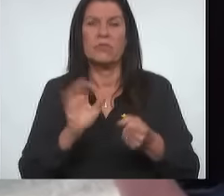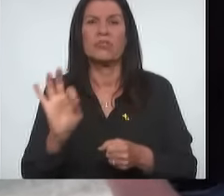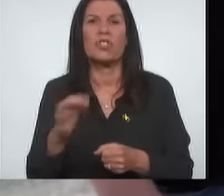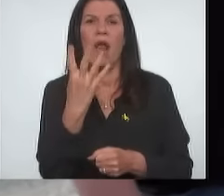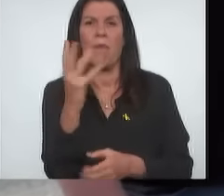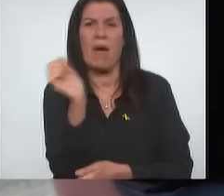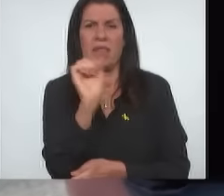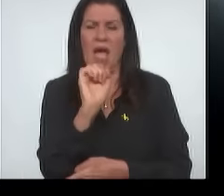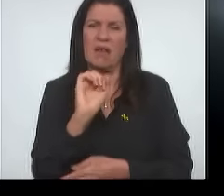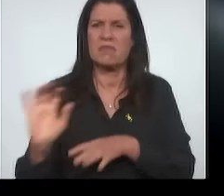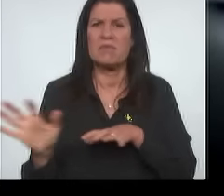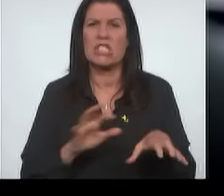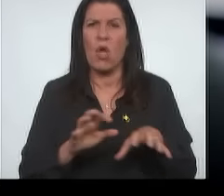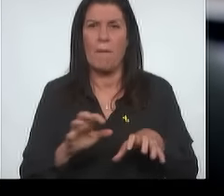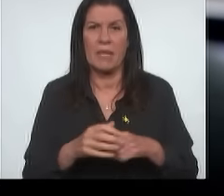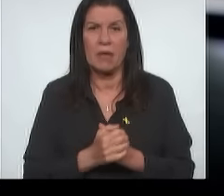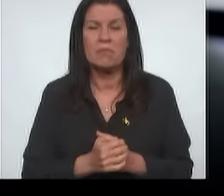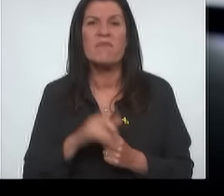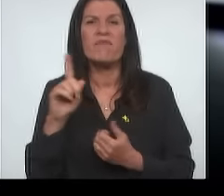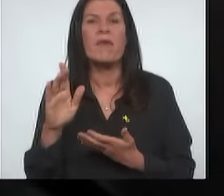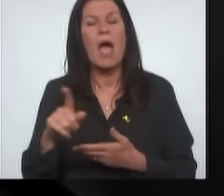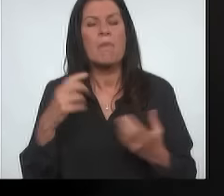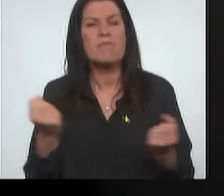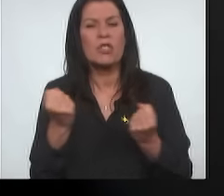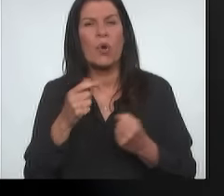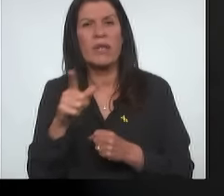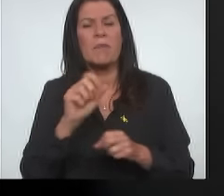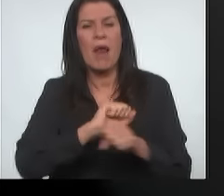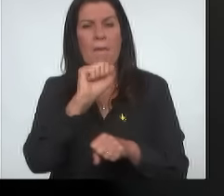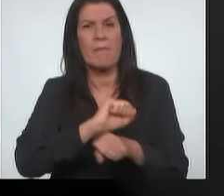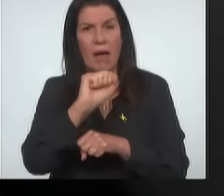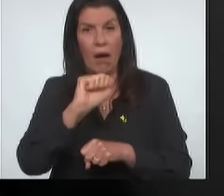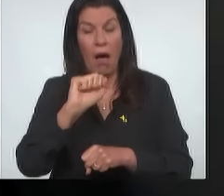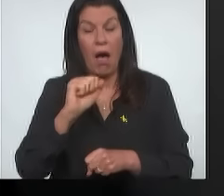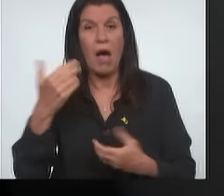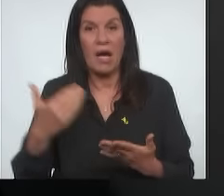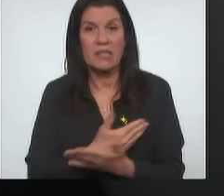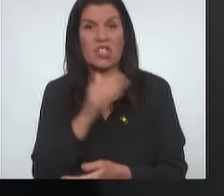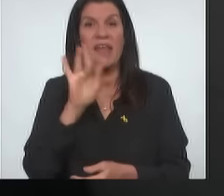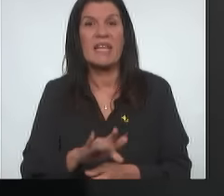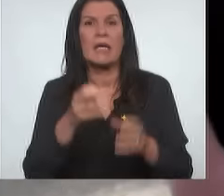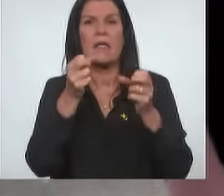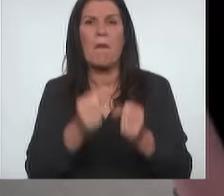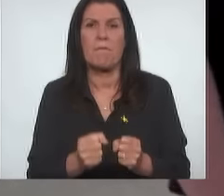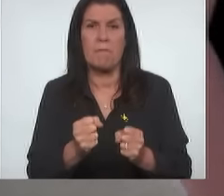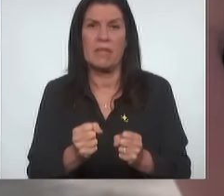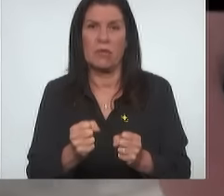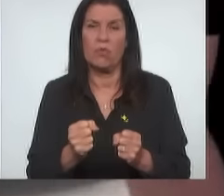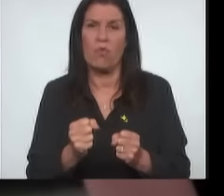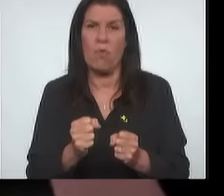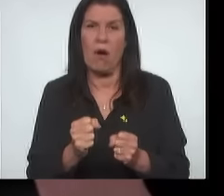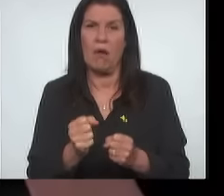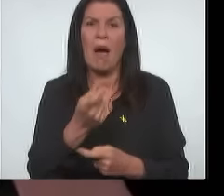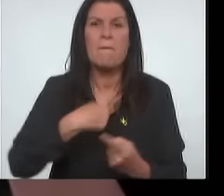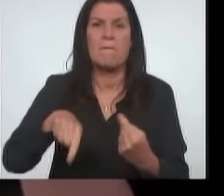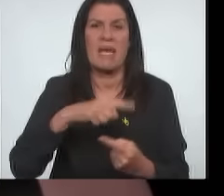נציגי קבוצה שנערכת למחאה צרכנית חדשה נגד מחירי הביטוח המקיף. כמה כל אחד מכם משלם על ביטוח הרכב בשנה?